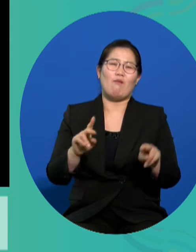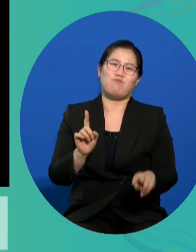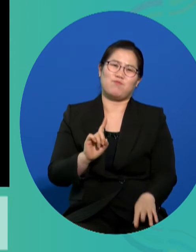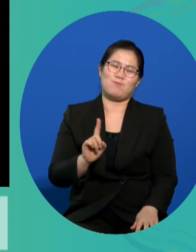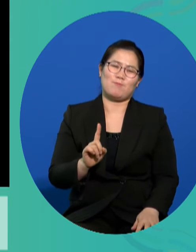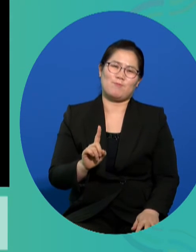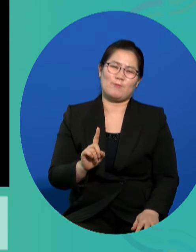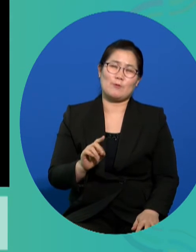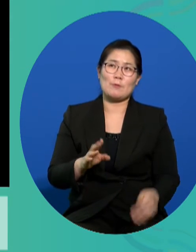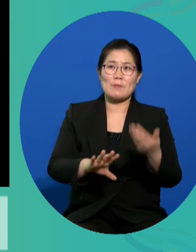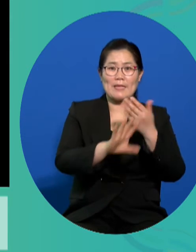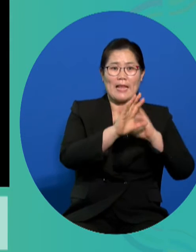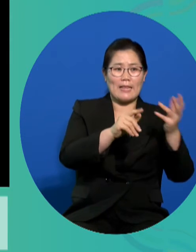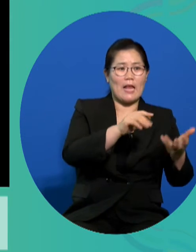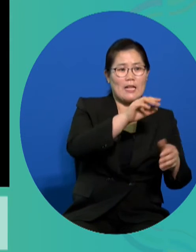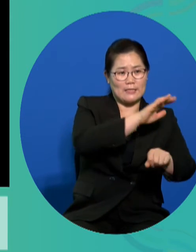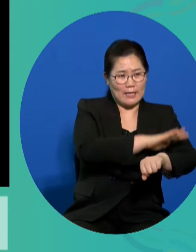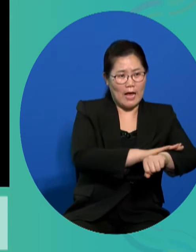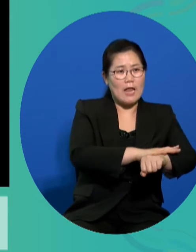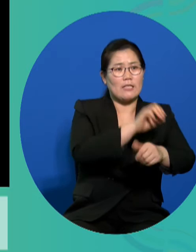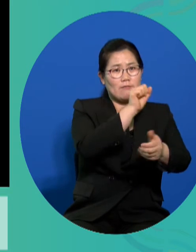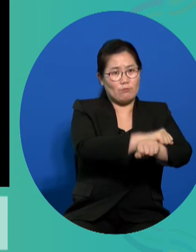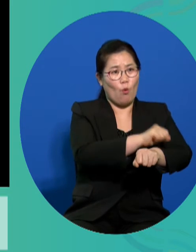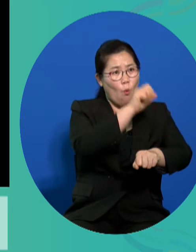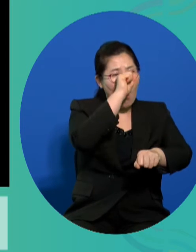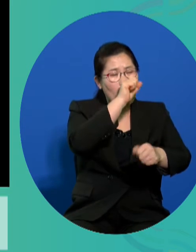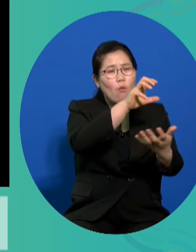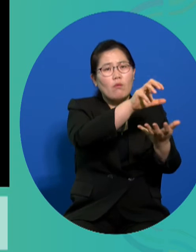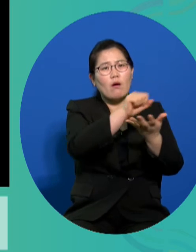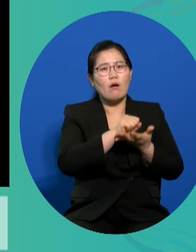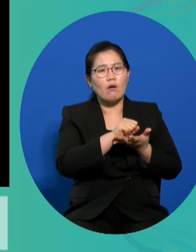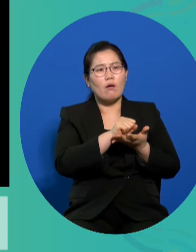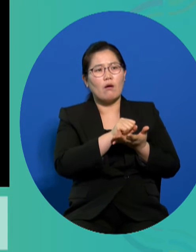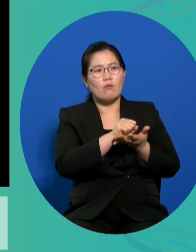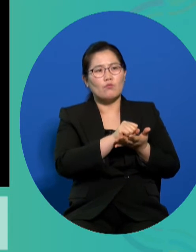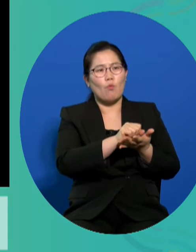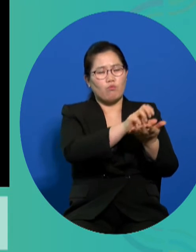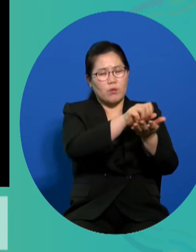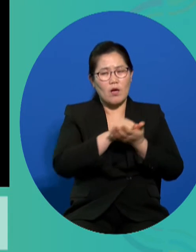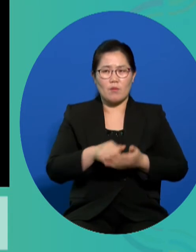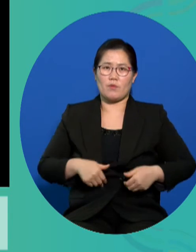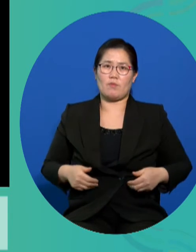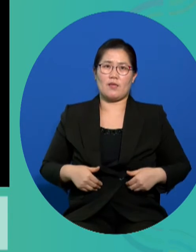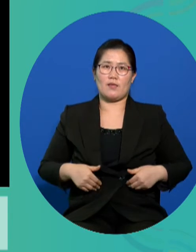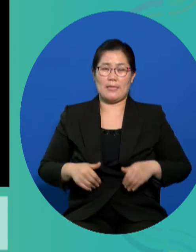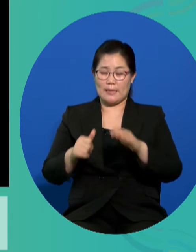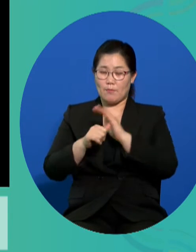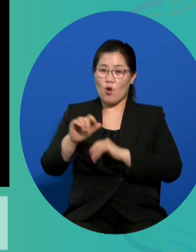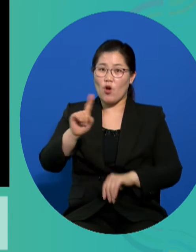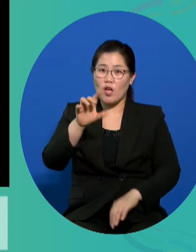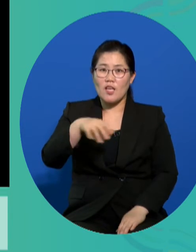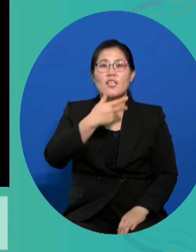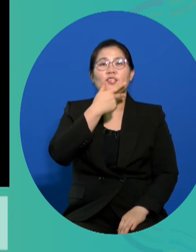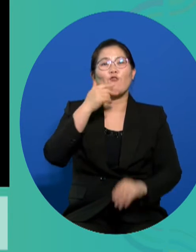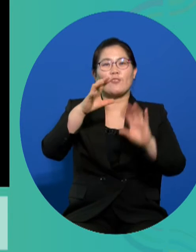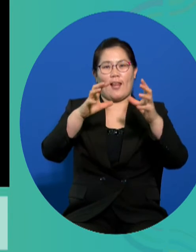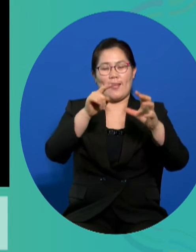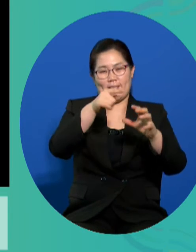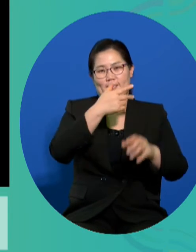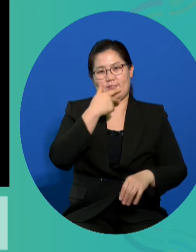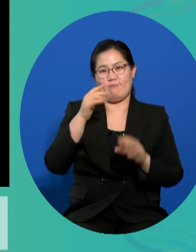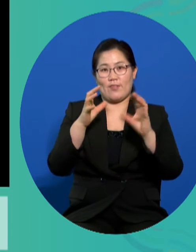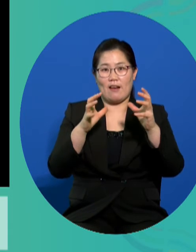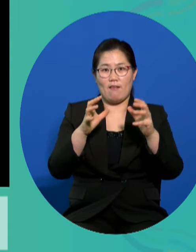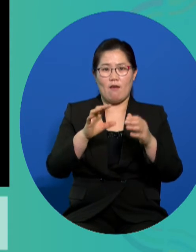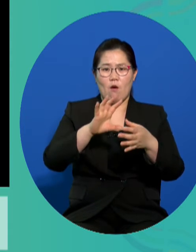벤치마킹해야 되지 않나 생각을 합니다. 뭐 릴리안메라든가 다 아실 거라고요. 아니면 영국 사례 대표적으로 진짜 패럴림픽을 성공적으로